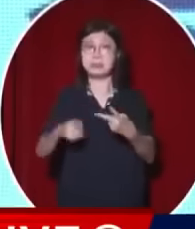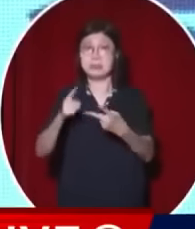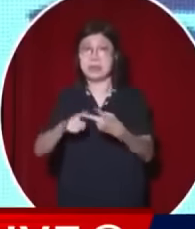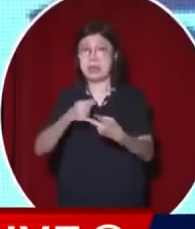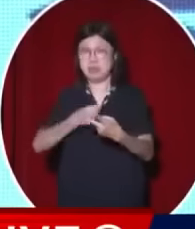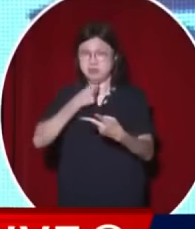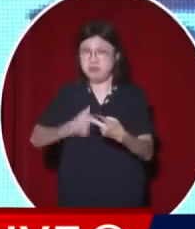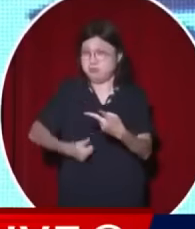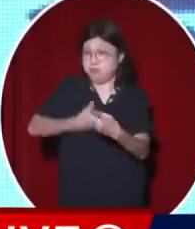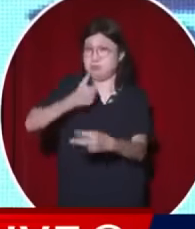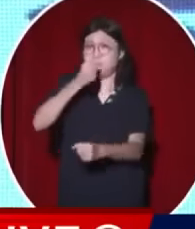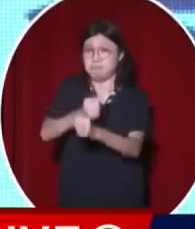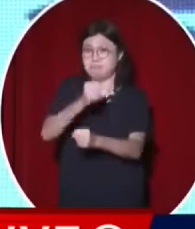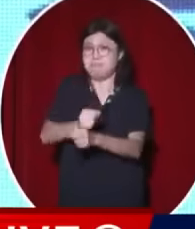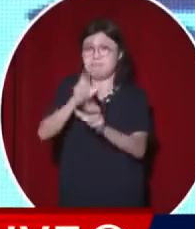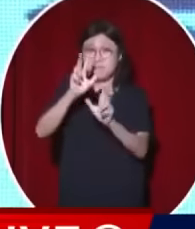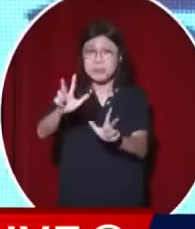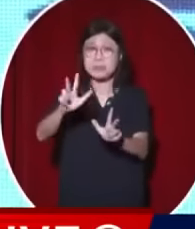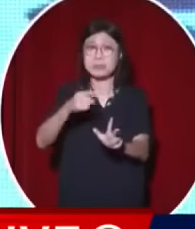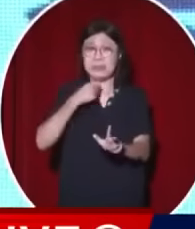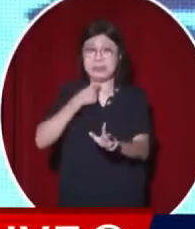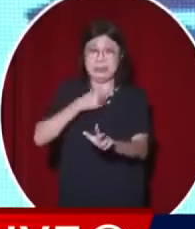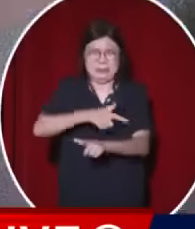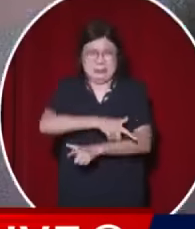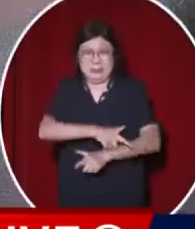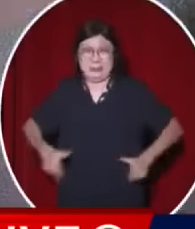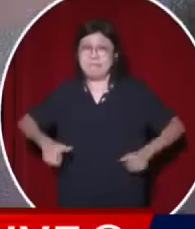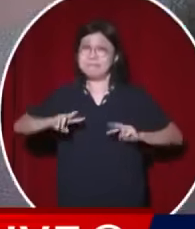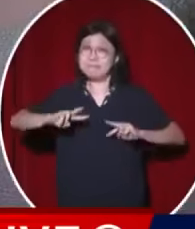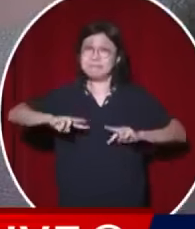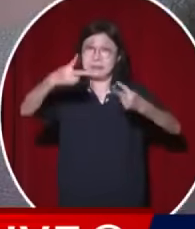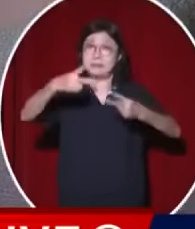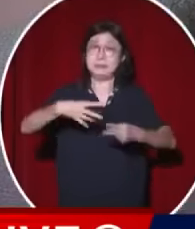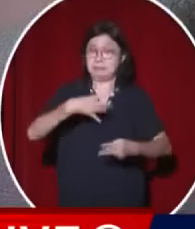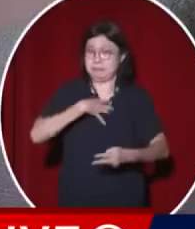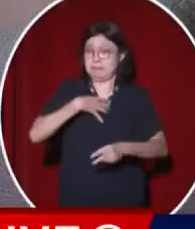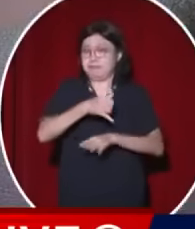行的能力，在需要的时候更要大胆改变，不退缩。